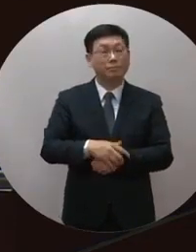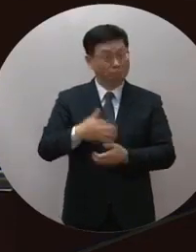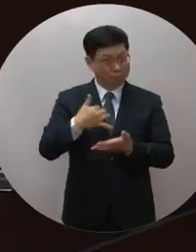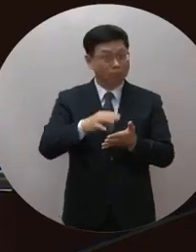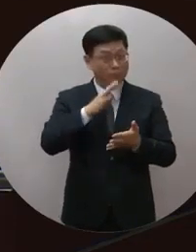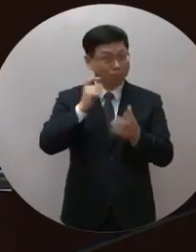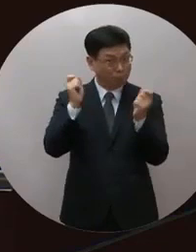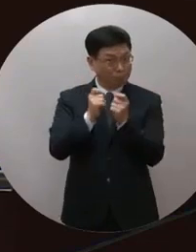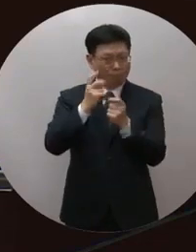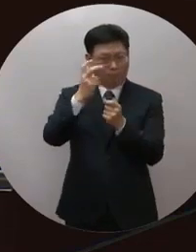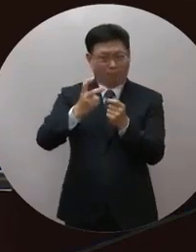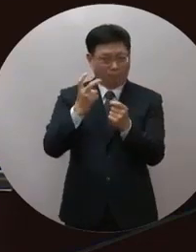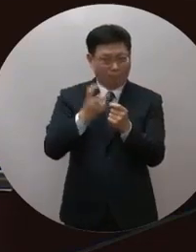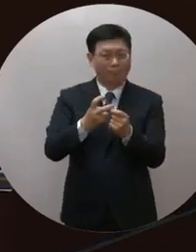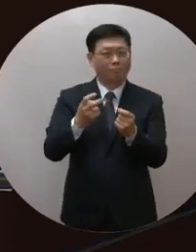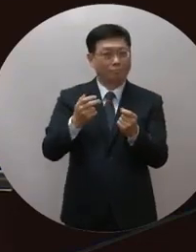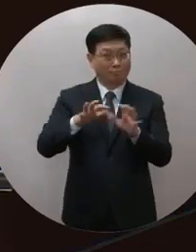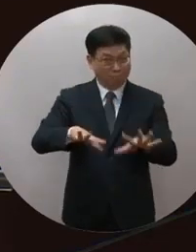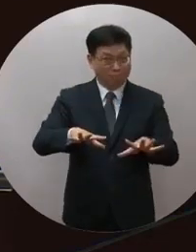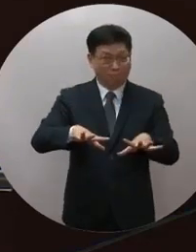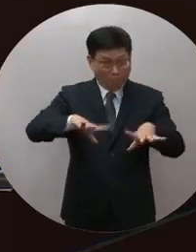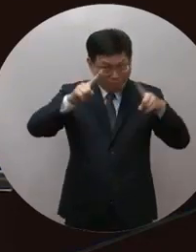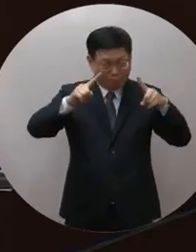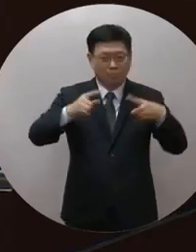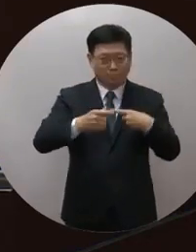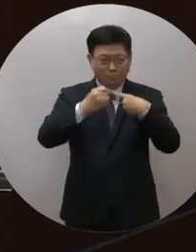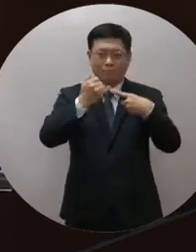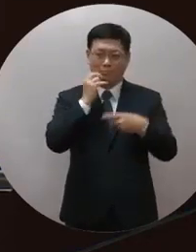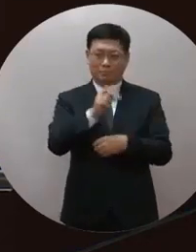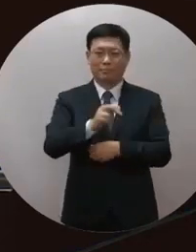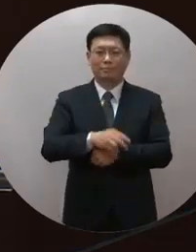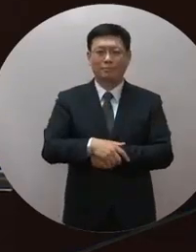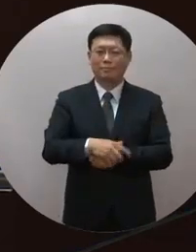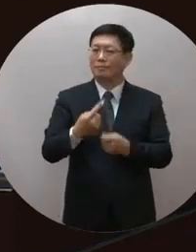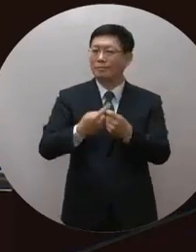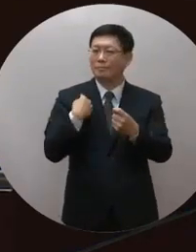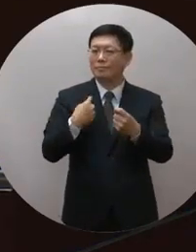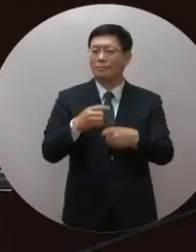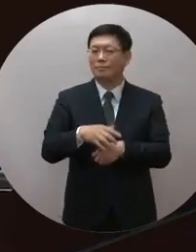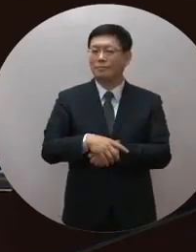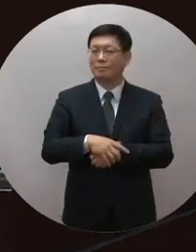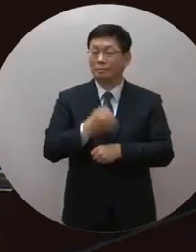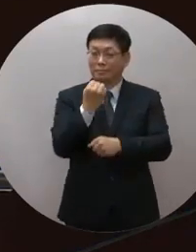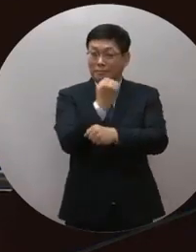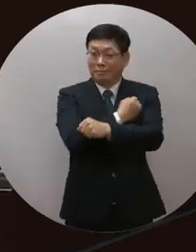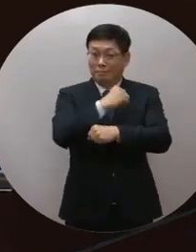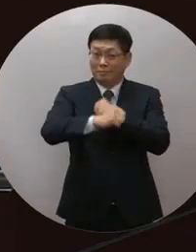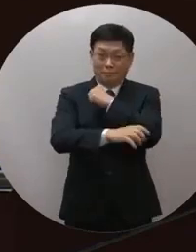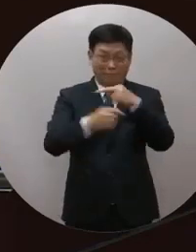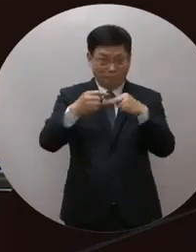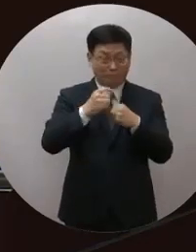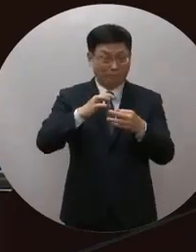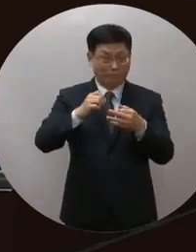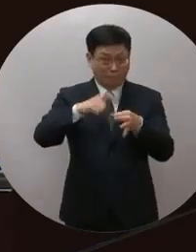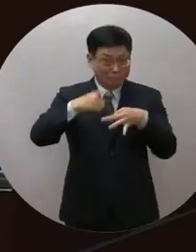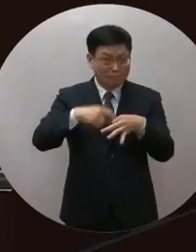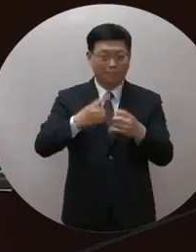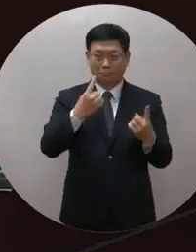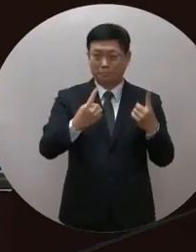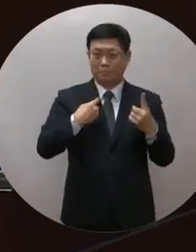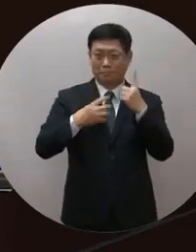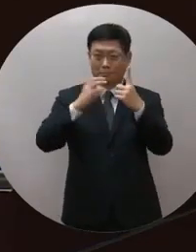也是近20年来所第一次看到。去年劳动基金收益数也